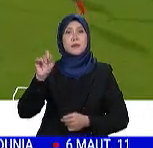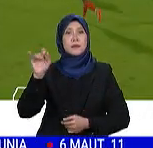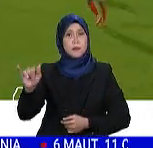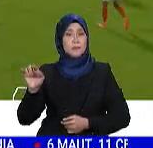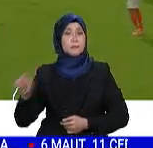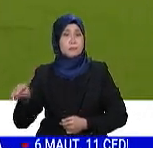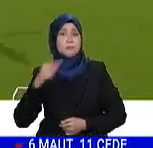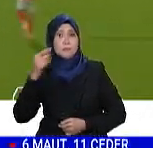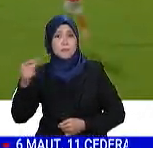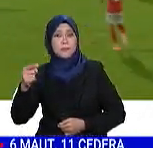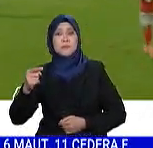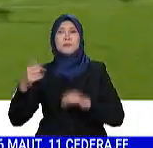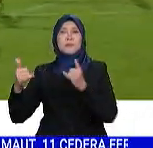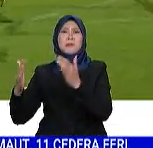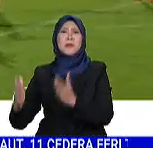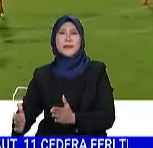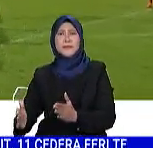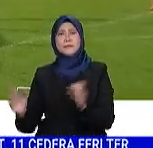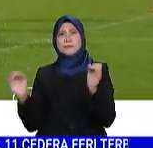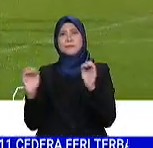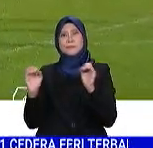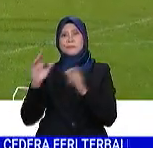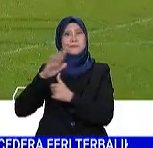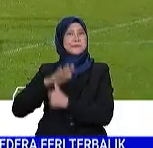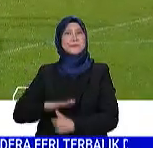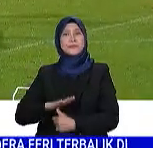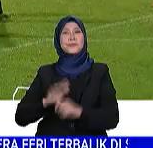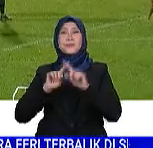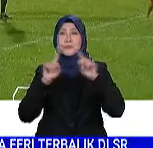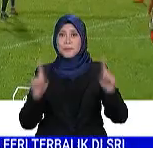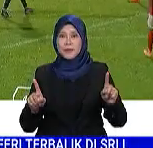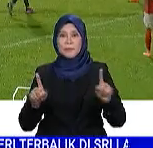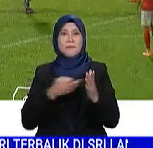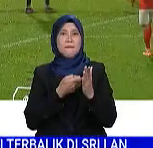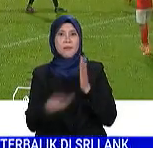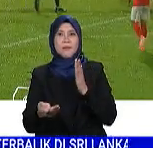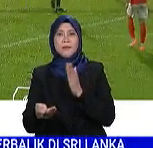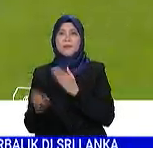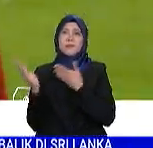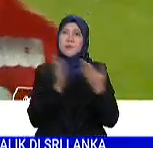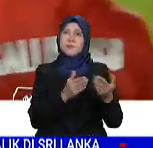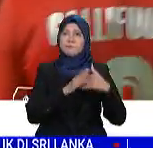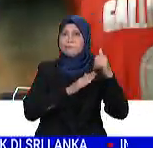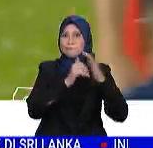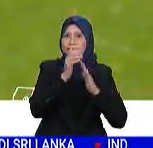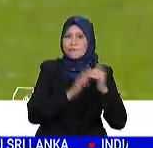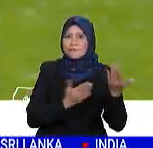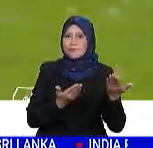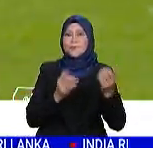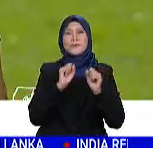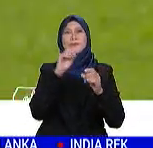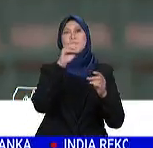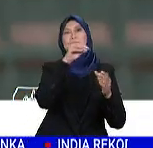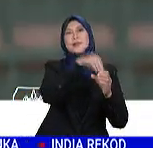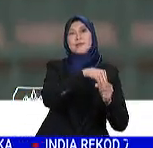pula berkata anak buahnya tidak berdepan tekanan meskipun gagal membawa bekalan selesa ke Stadium